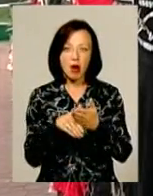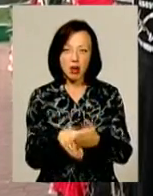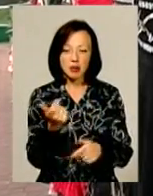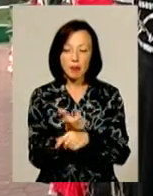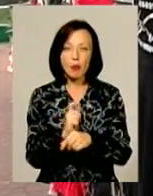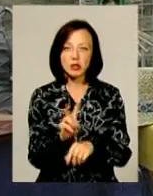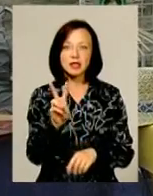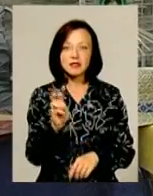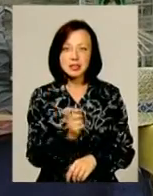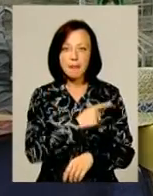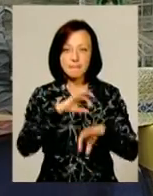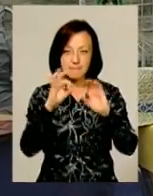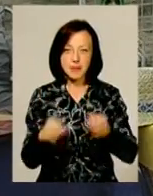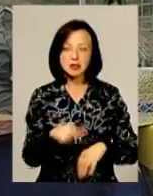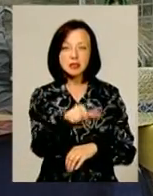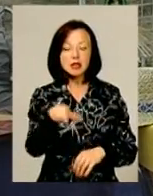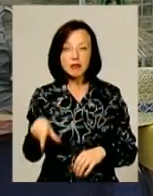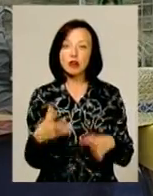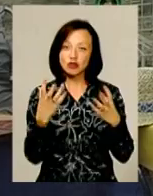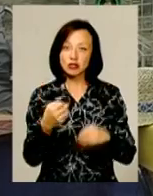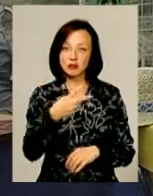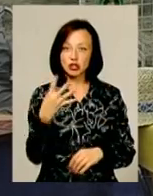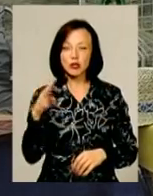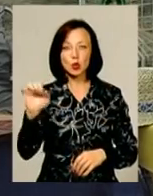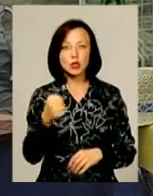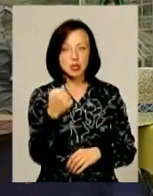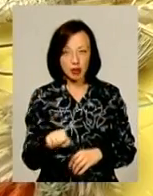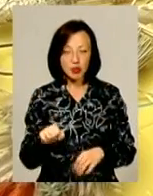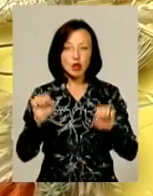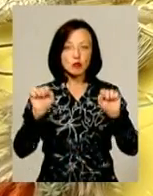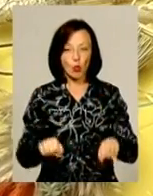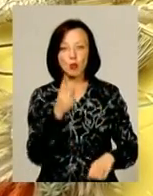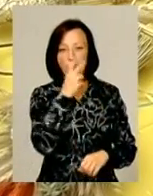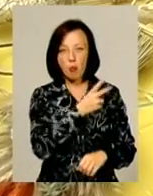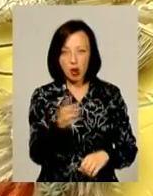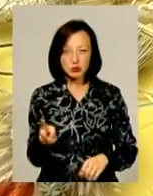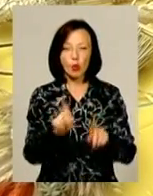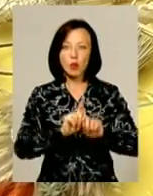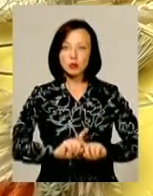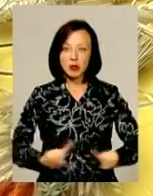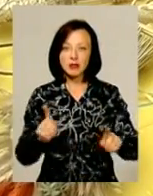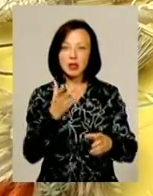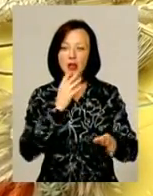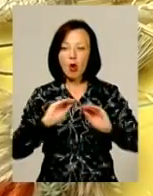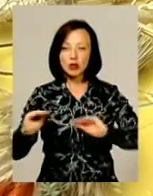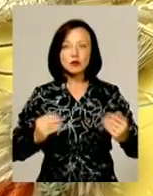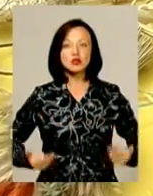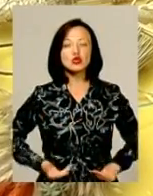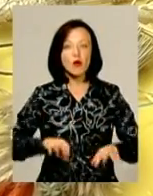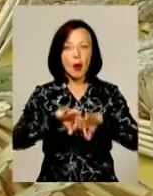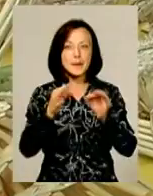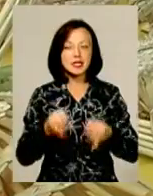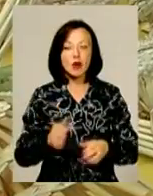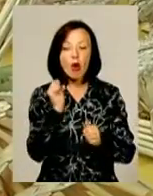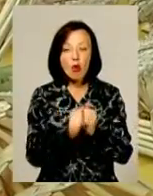понад 200 майстрів. А ще 24 серпня подоляни зможуть побачити особливості декоративно-ужиткового